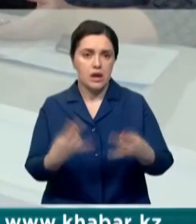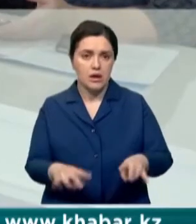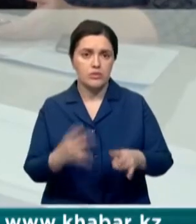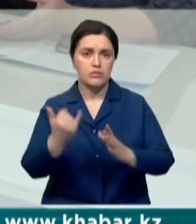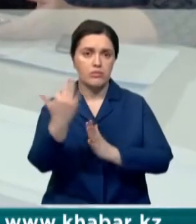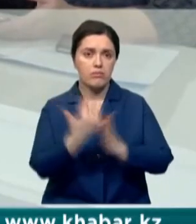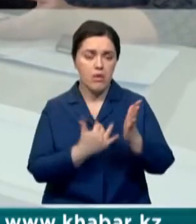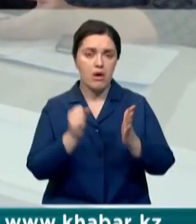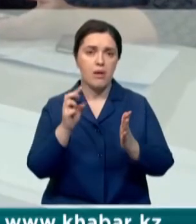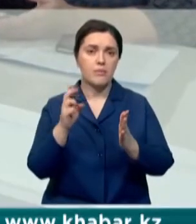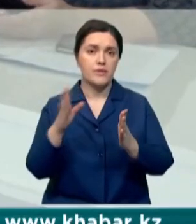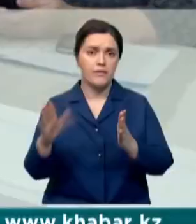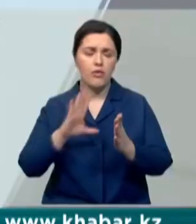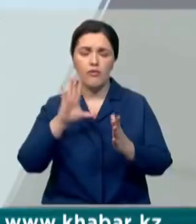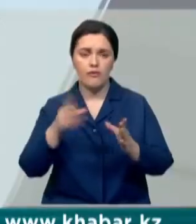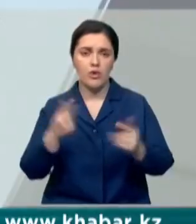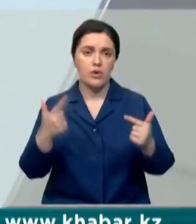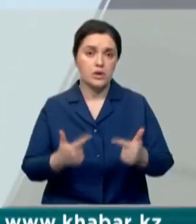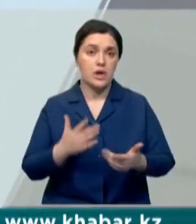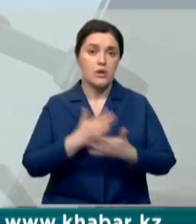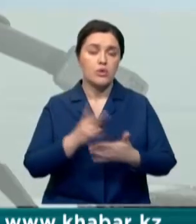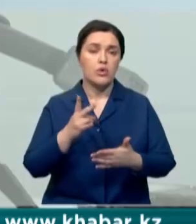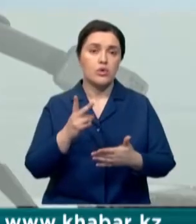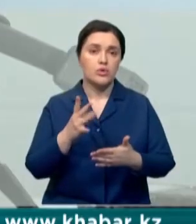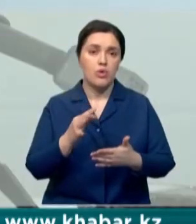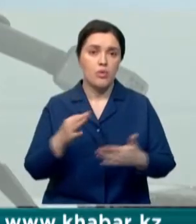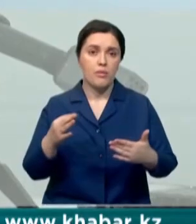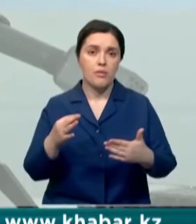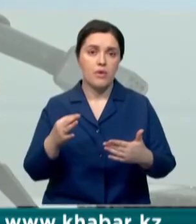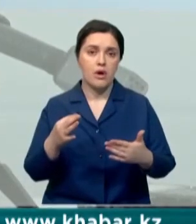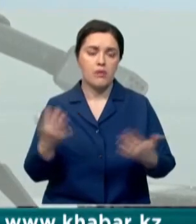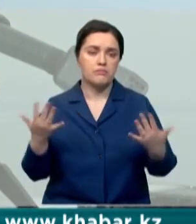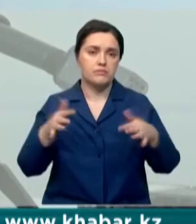алфавитный порядок, разработали все-все. Но как мы наблюдаем, ажиотажа-то как такового нет.